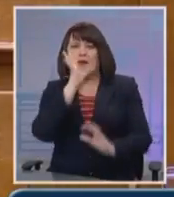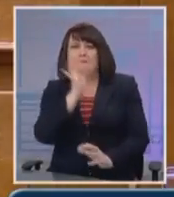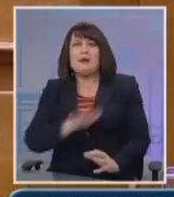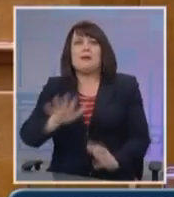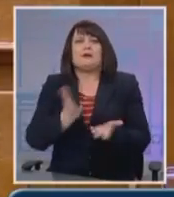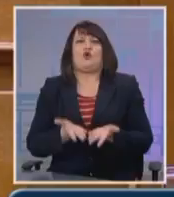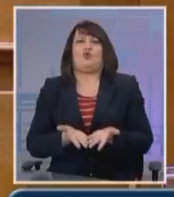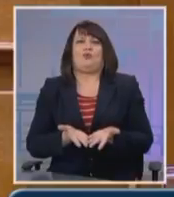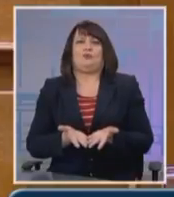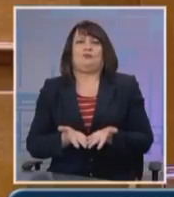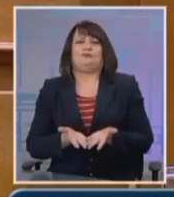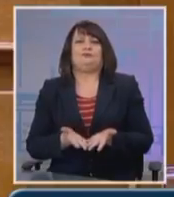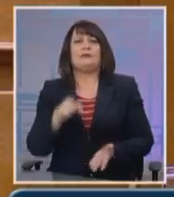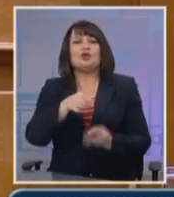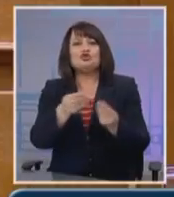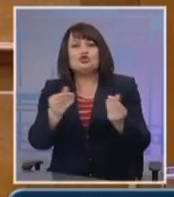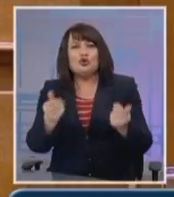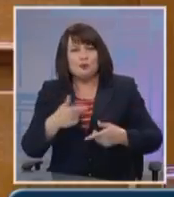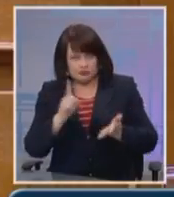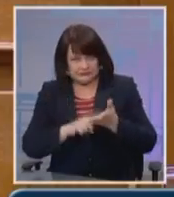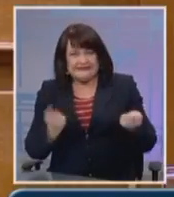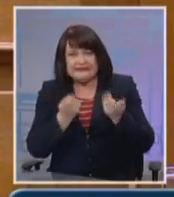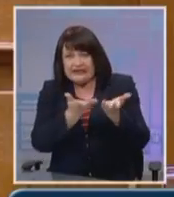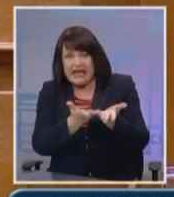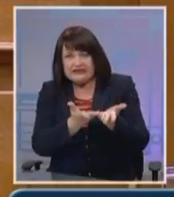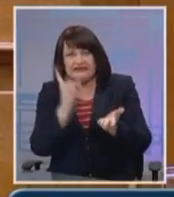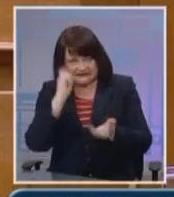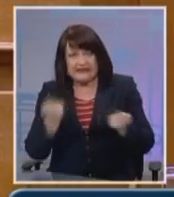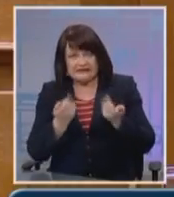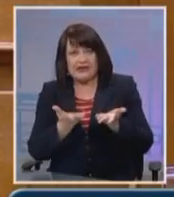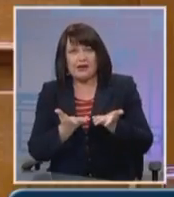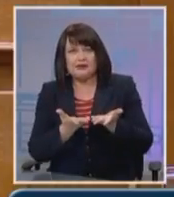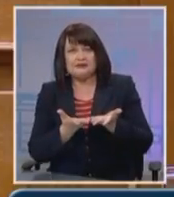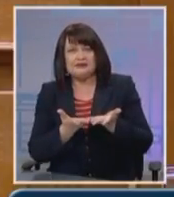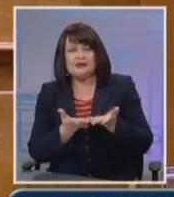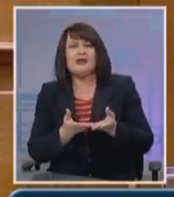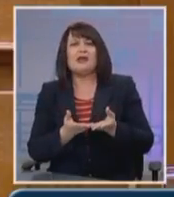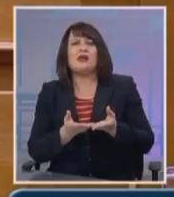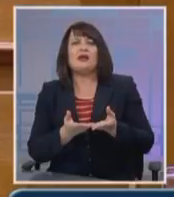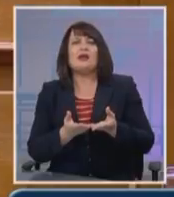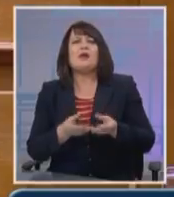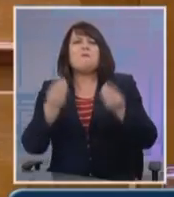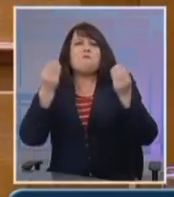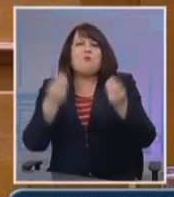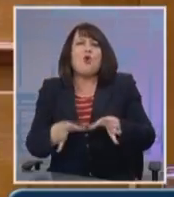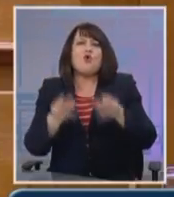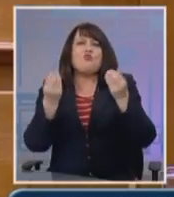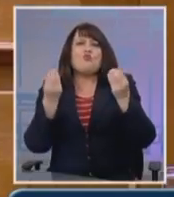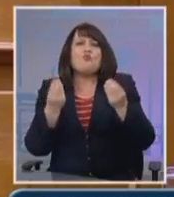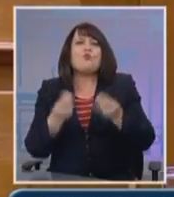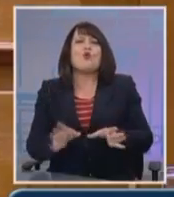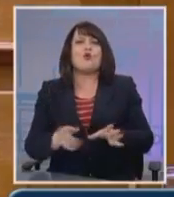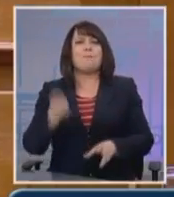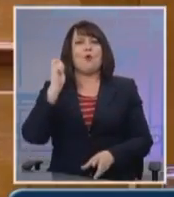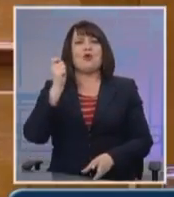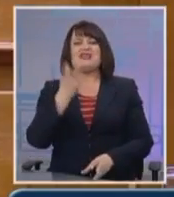πραγματικότητα. Και με αυτόν τον τρόπο ξέρετε τι κάνετε. Ρίχνετε απλά ακόμα περισσότερο νερό στο μήλο του πολιτικού